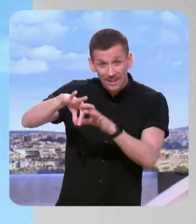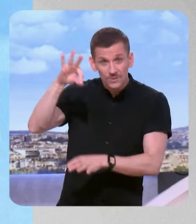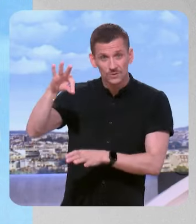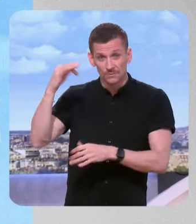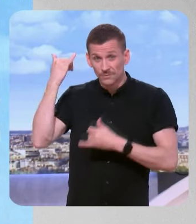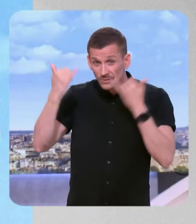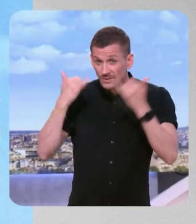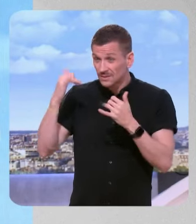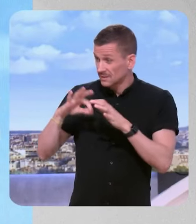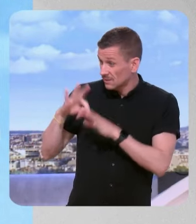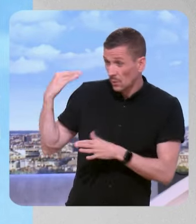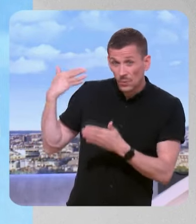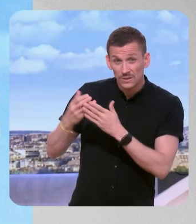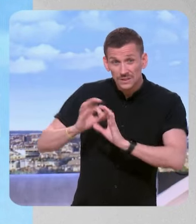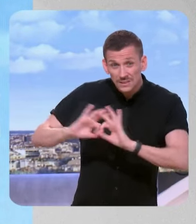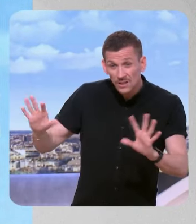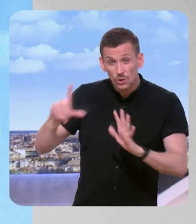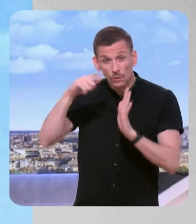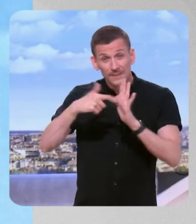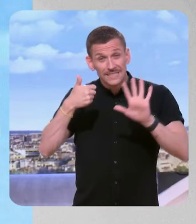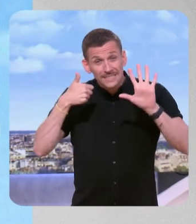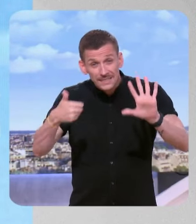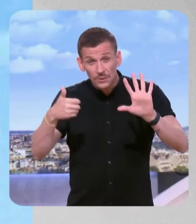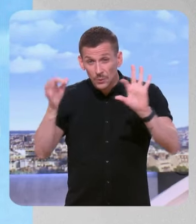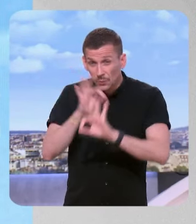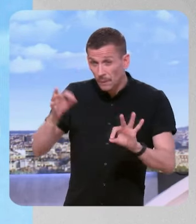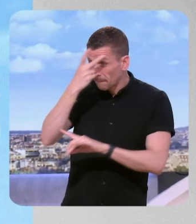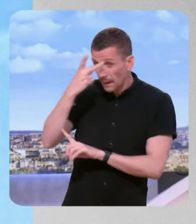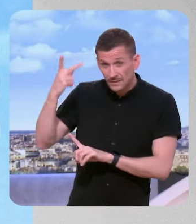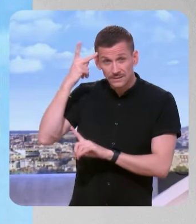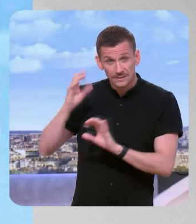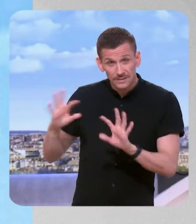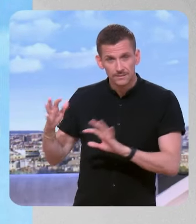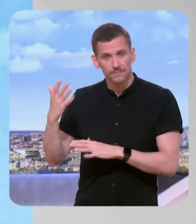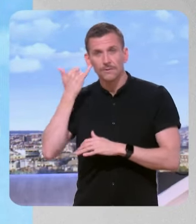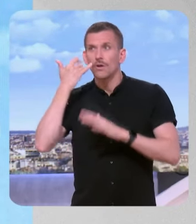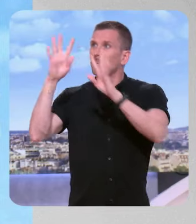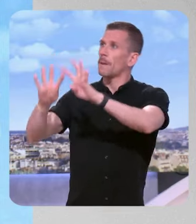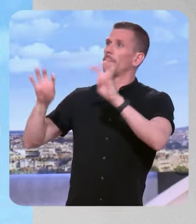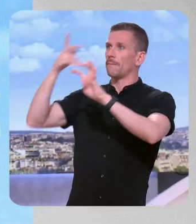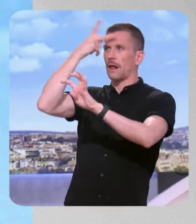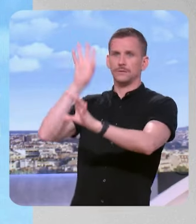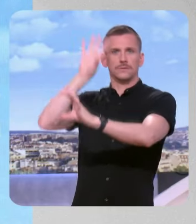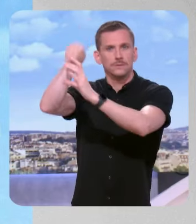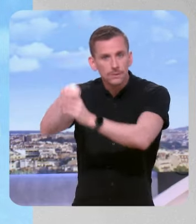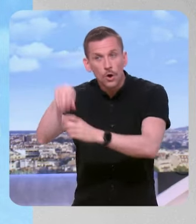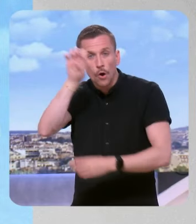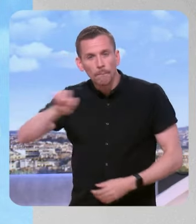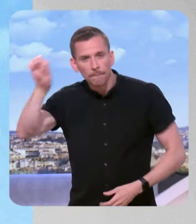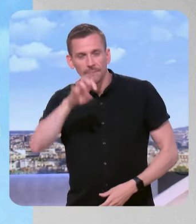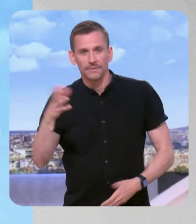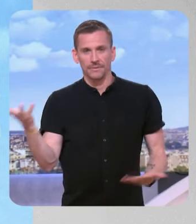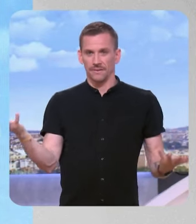élection depuis 2006 en Palestine que le Parlement palestinen ne s'est pas réuni depuis 2007 et